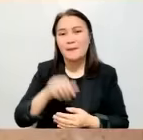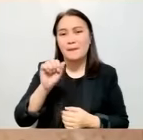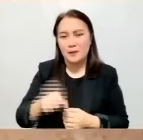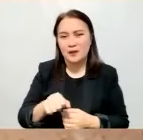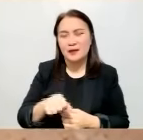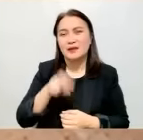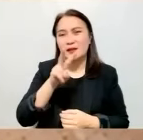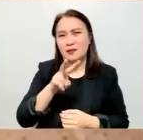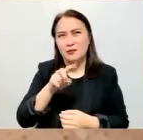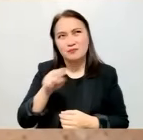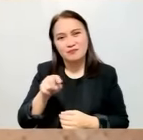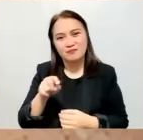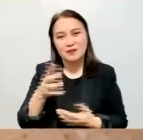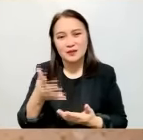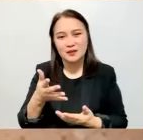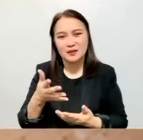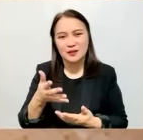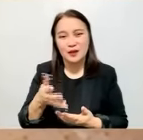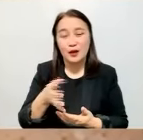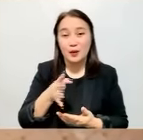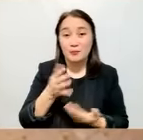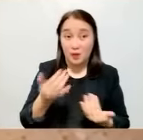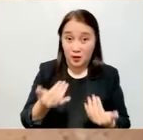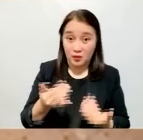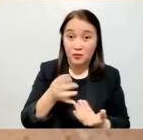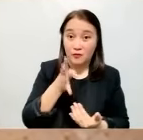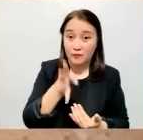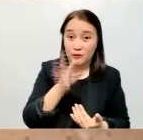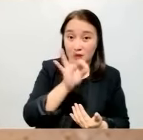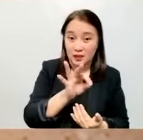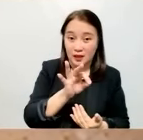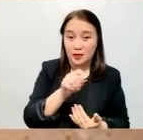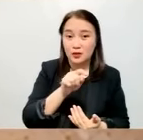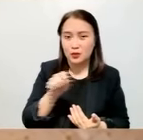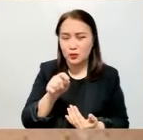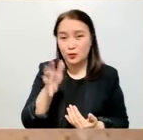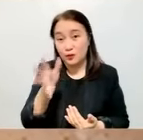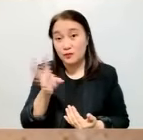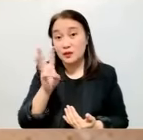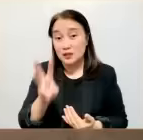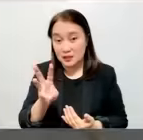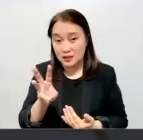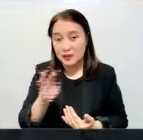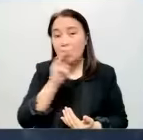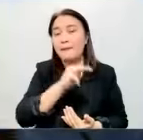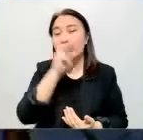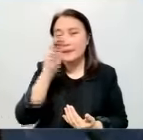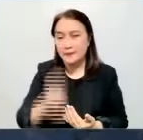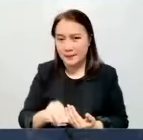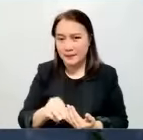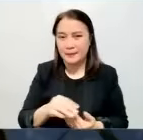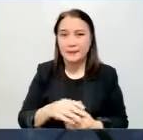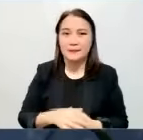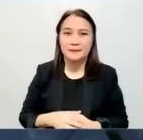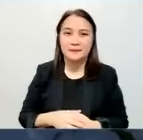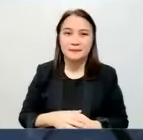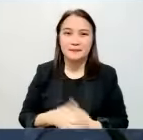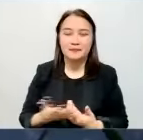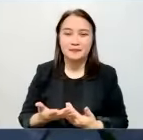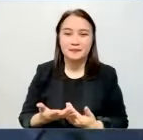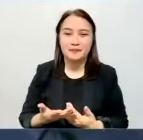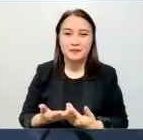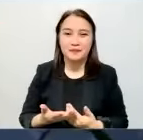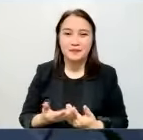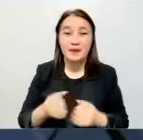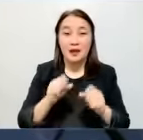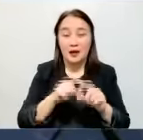presyo. Mula yan sa 49 hanggang 56 pesos na presyuan sa palengke sa Metro Manila ngayon. Ayon sa Samahang Industriya